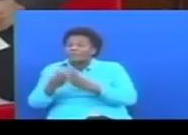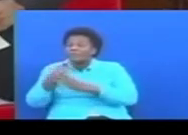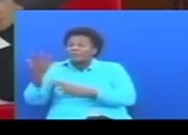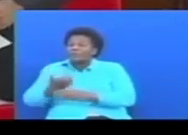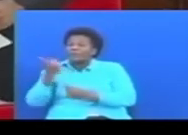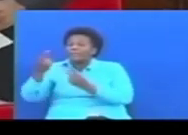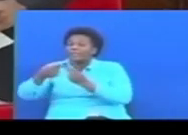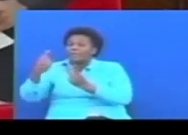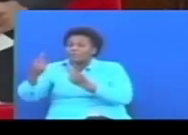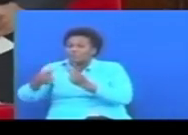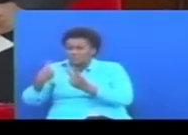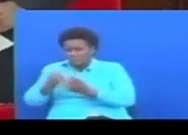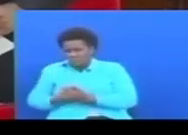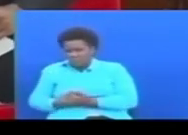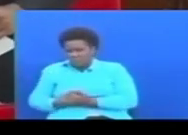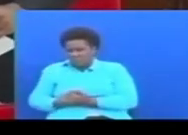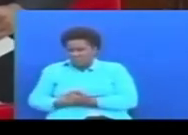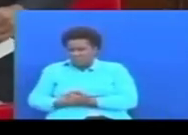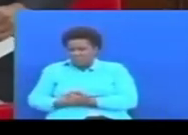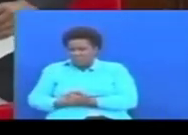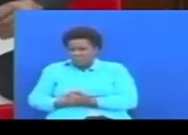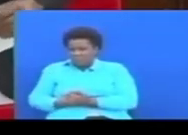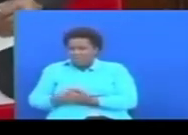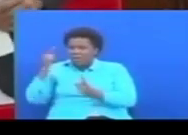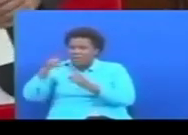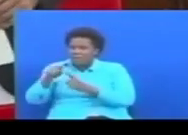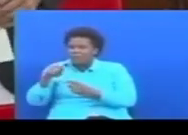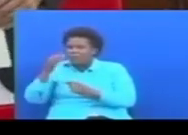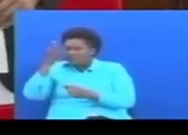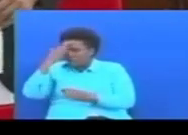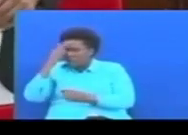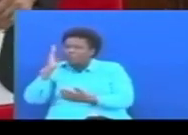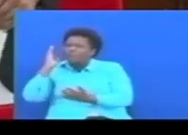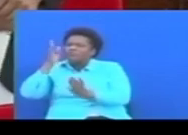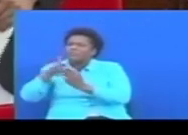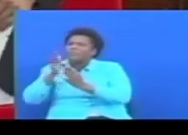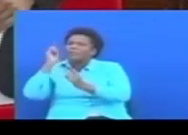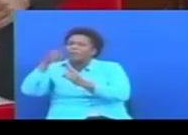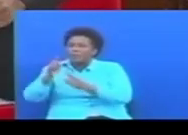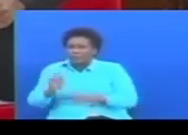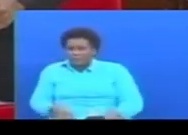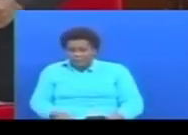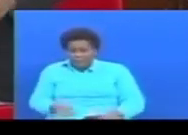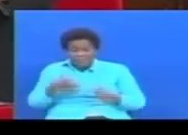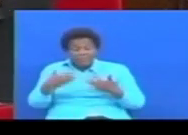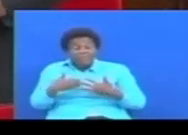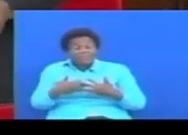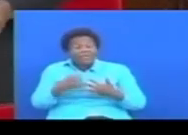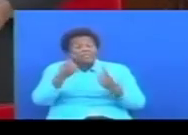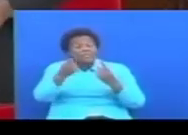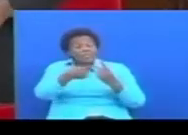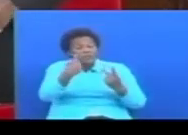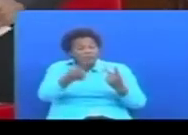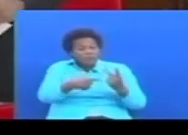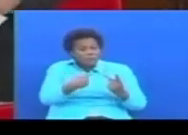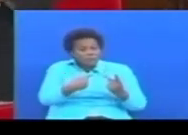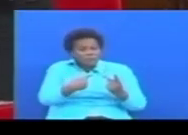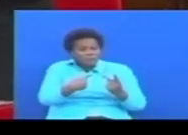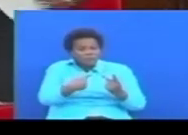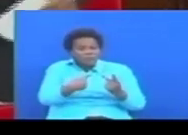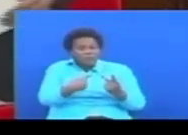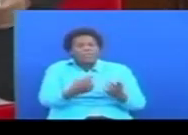hasa kwamba kweli tumefikia malengo. Sasa namna ya kupata takwimu ziko mara mbili, wakati watu wanaomba kazi